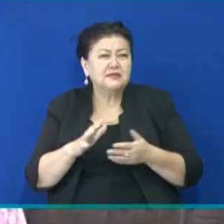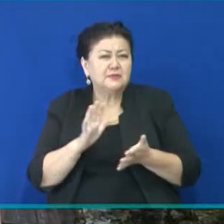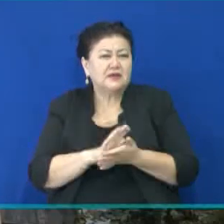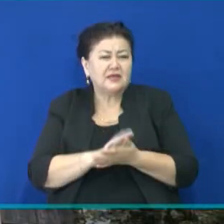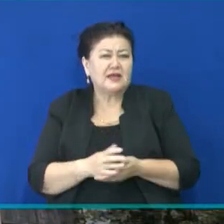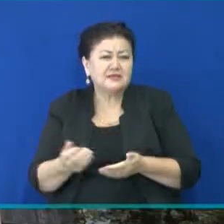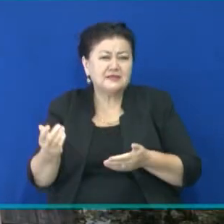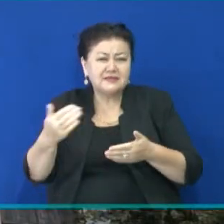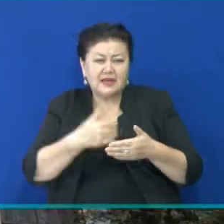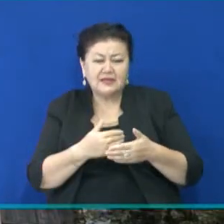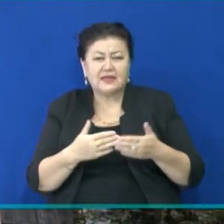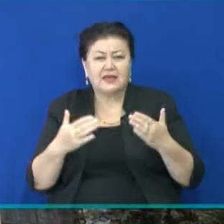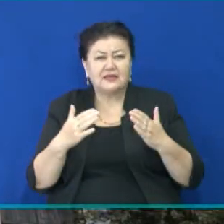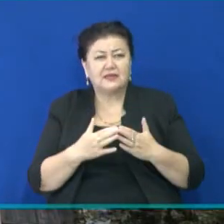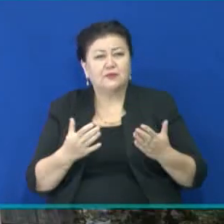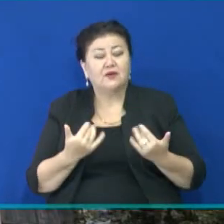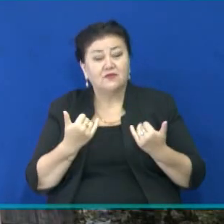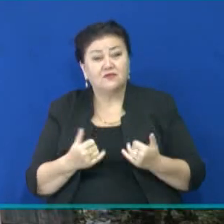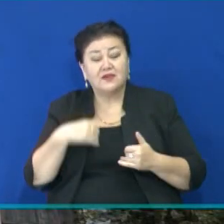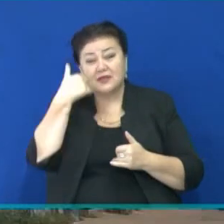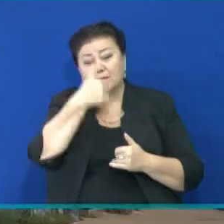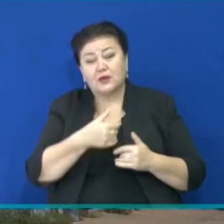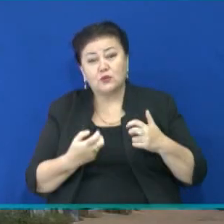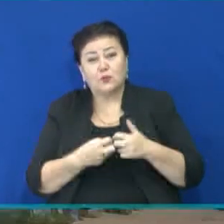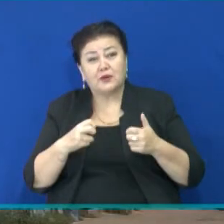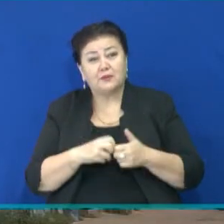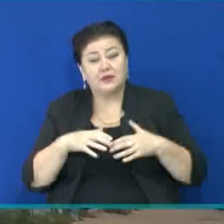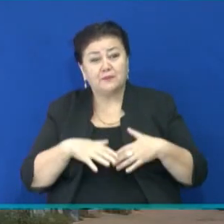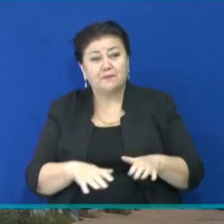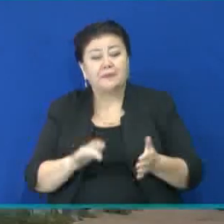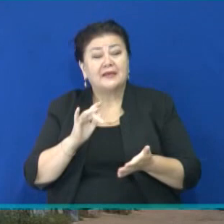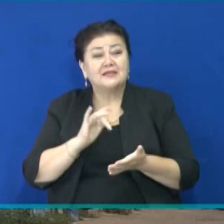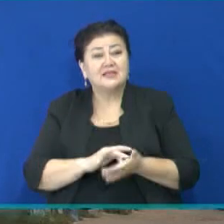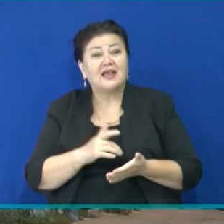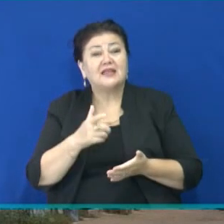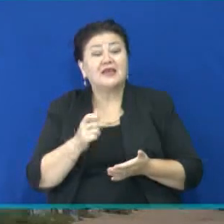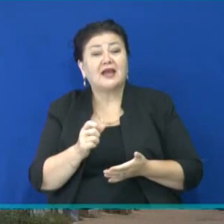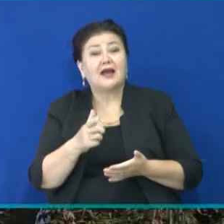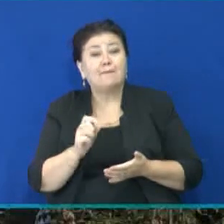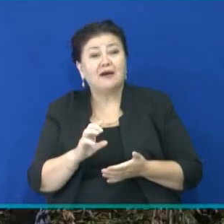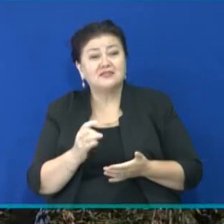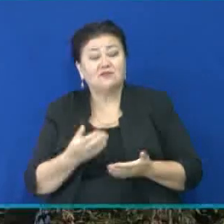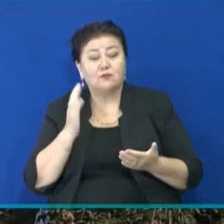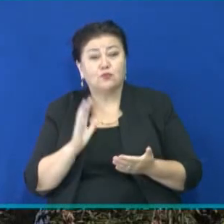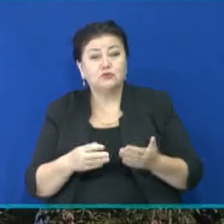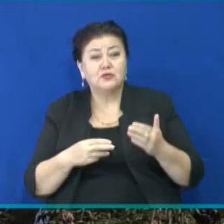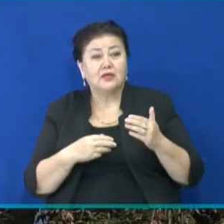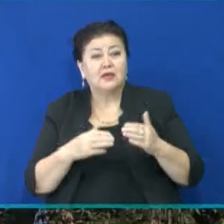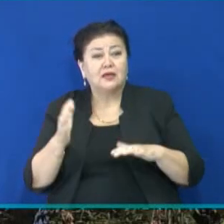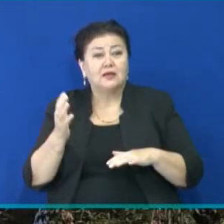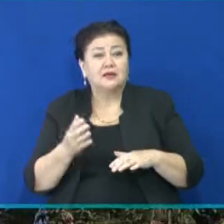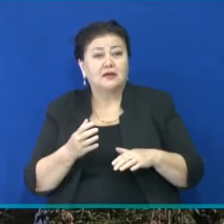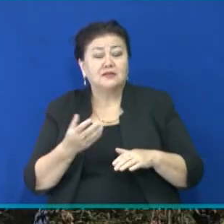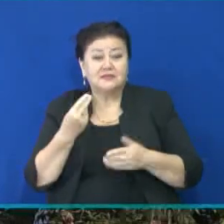көшу қажет. Биыл бұл мәселе шешіледі. Орталық және Ғаббасов қазандықтарына жаңа сүзгілер орнатылуда. Жаңа